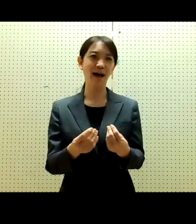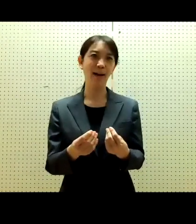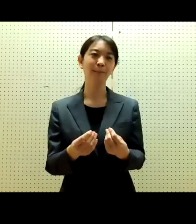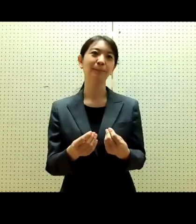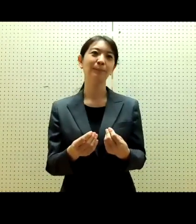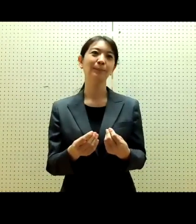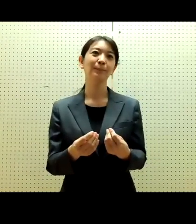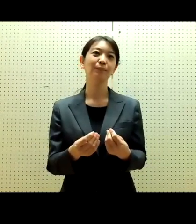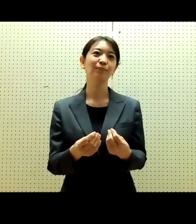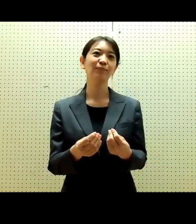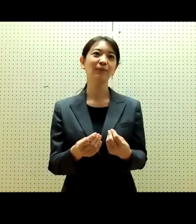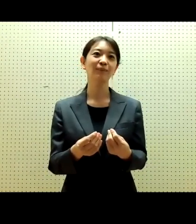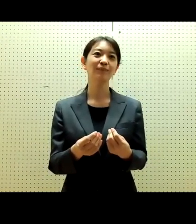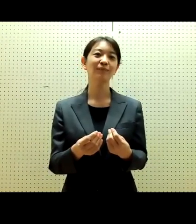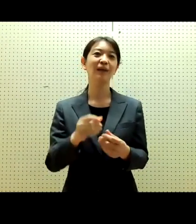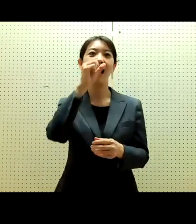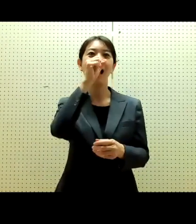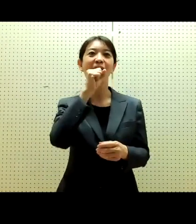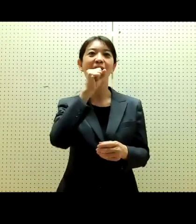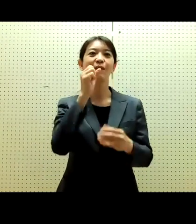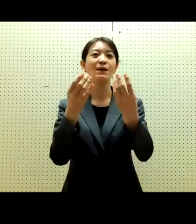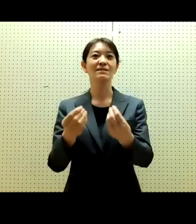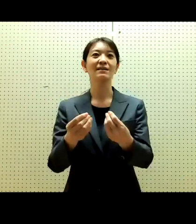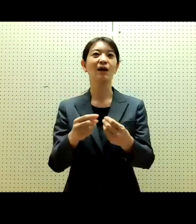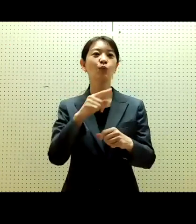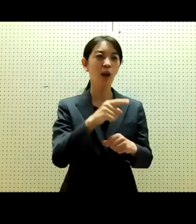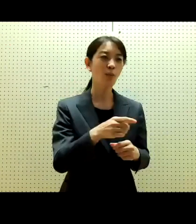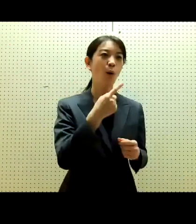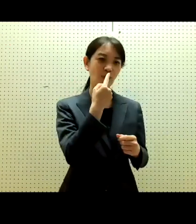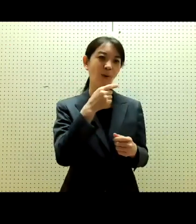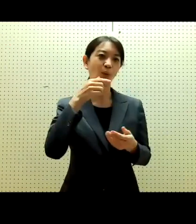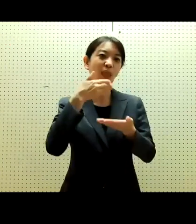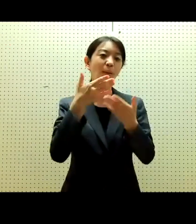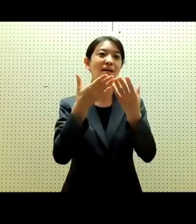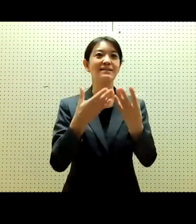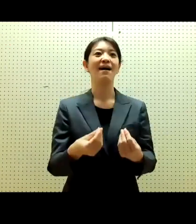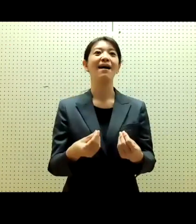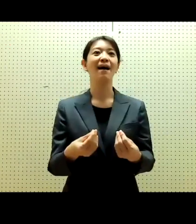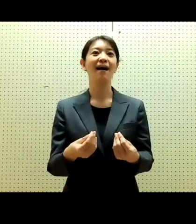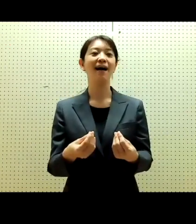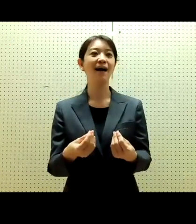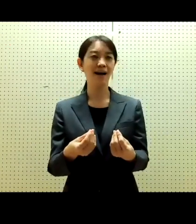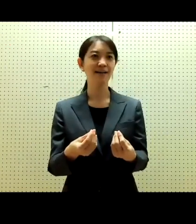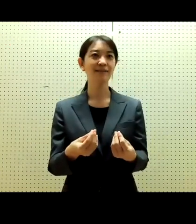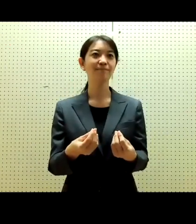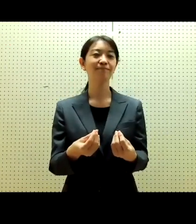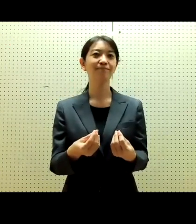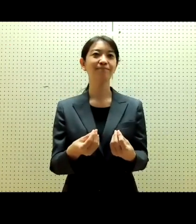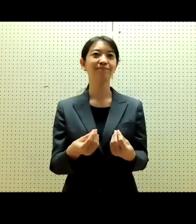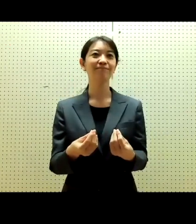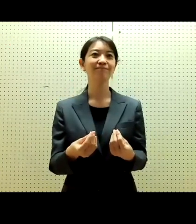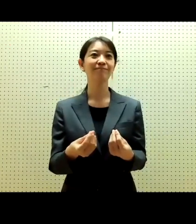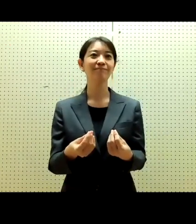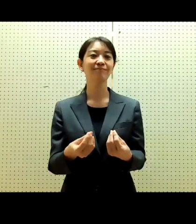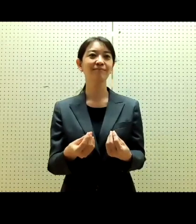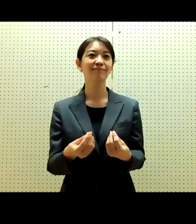べました。 ピザを食べました。ホタテのお寿司も